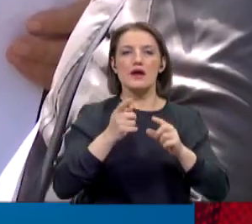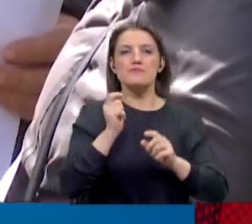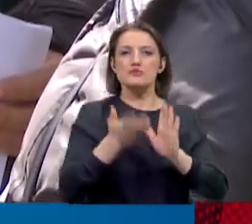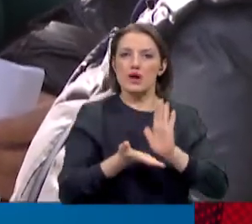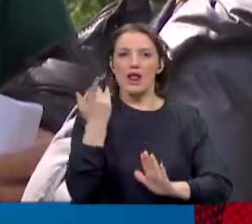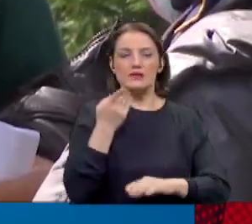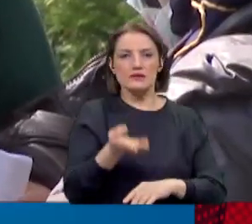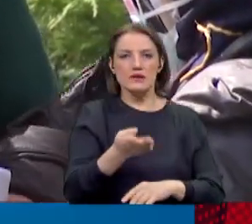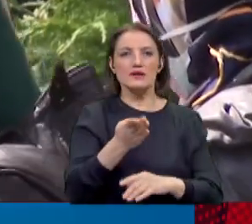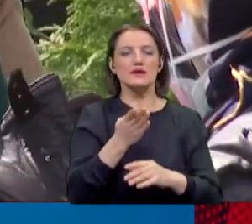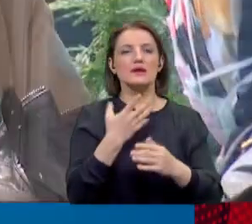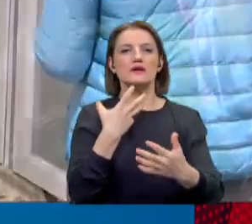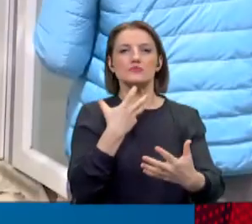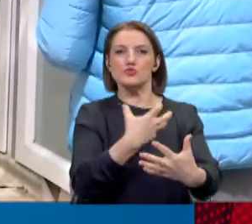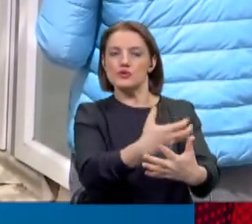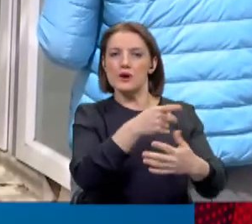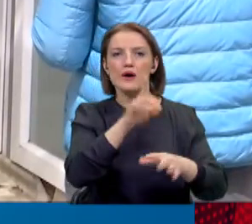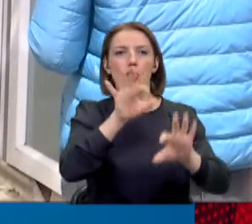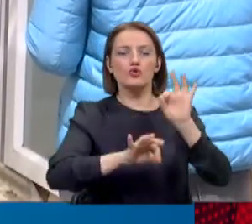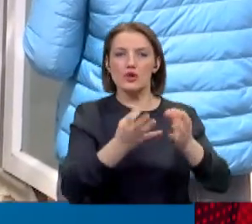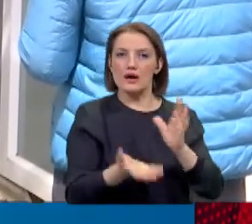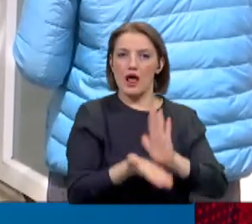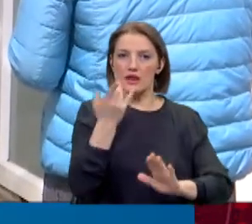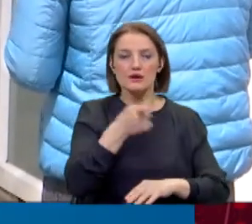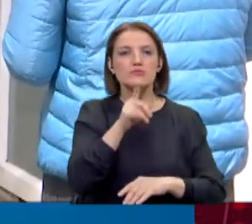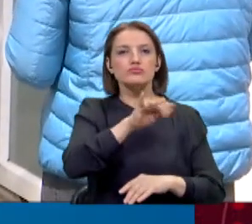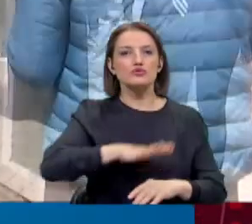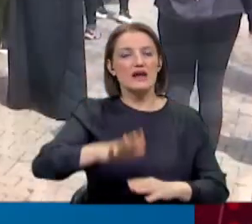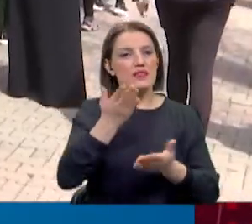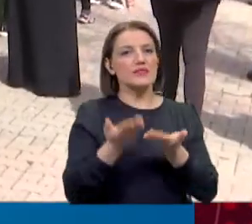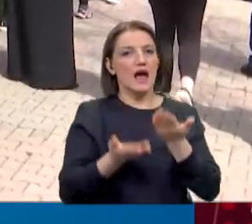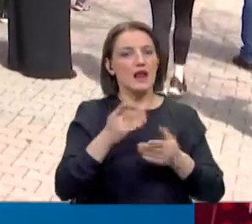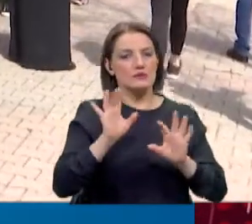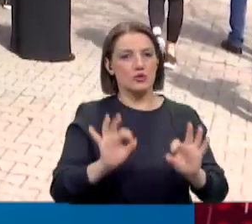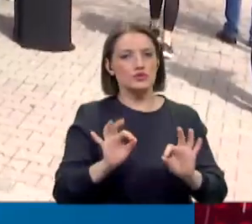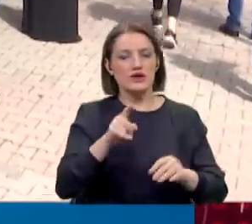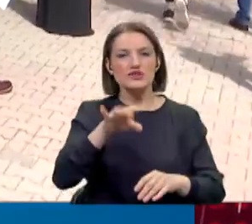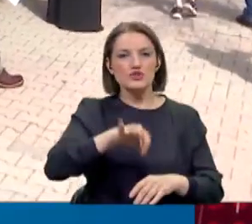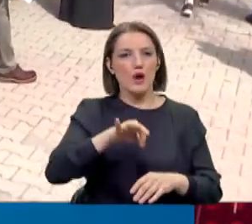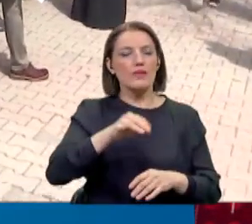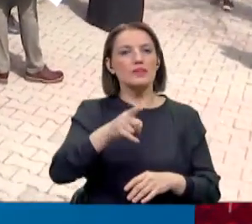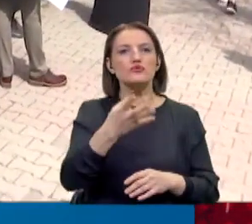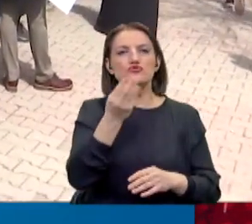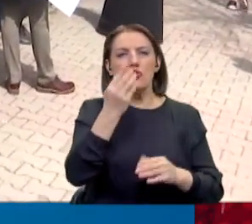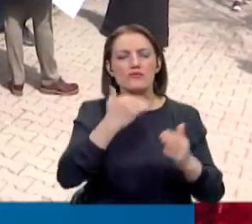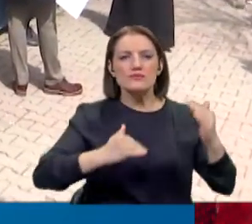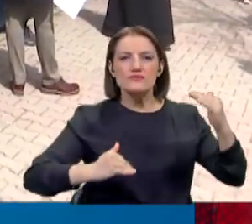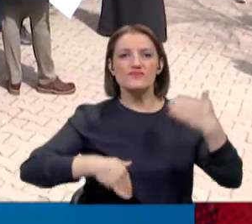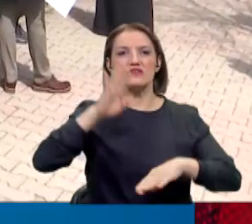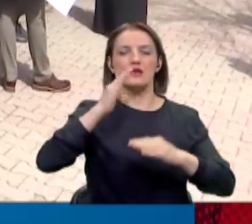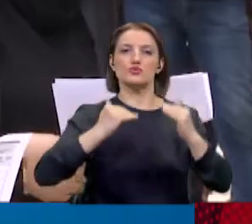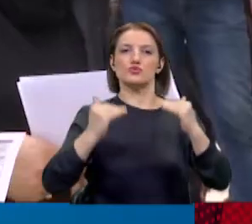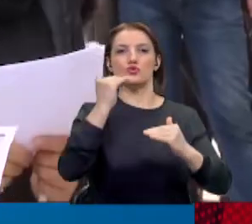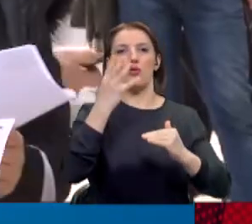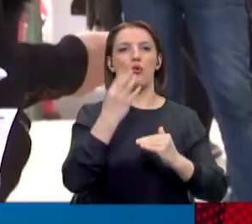kaldırıldı ve temaslarda bir kontrol kaldırıldı Tüm bunları değerlendirdiğimizde şu anda oldu sayısını bunu çok daha üzerinde